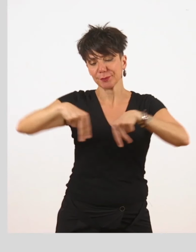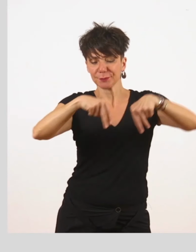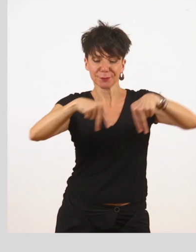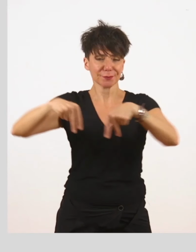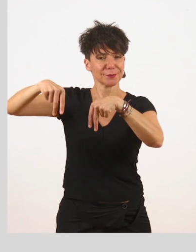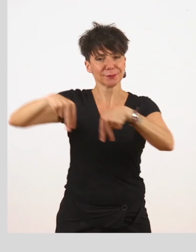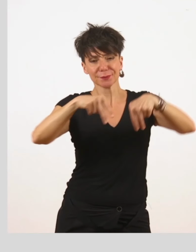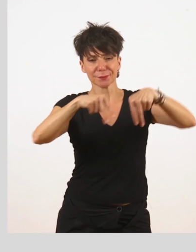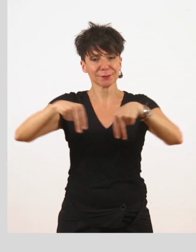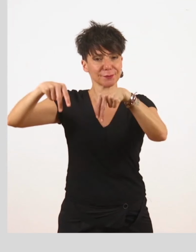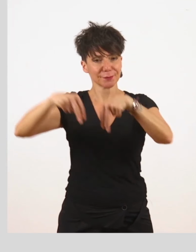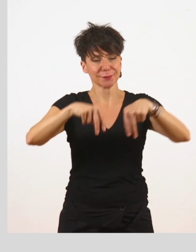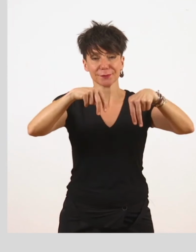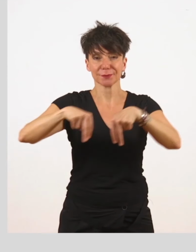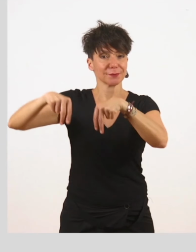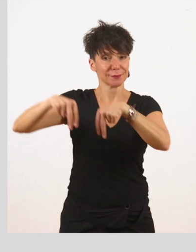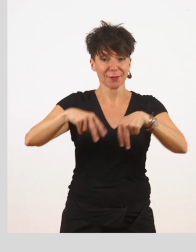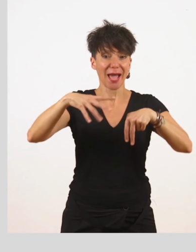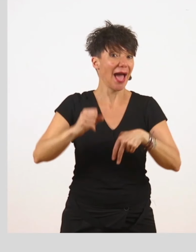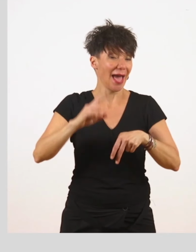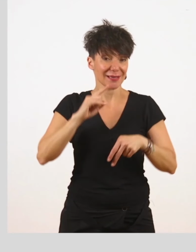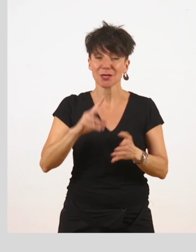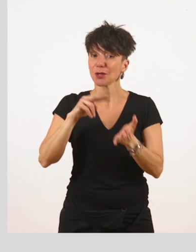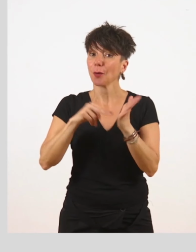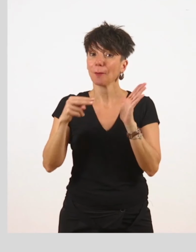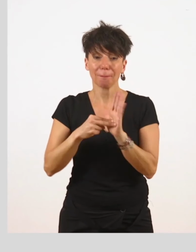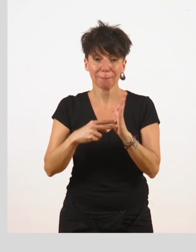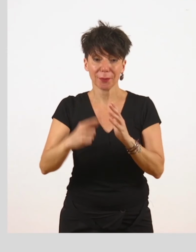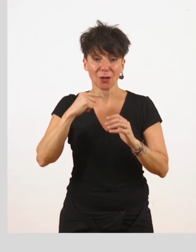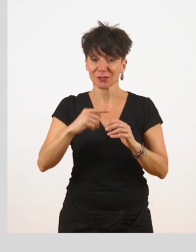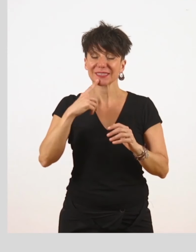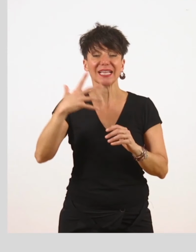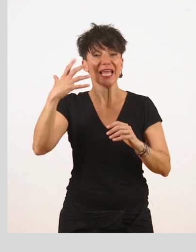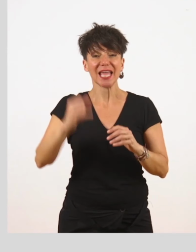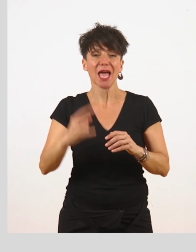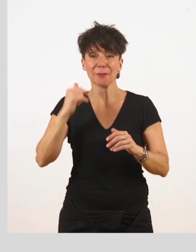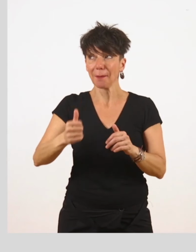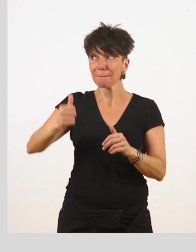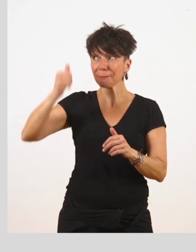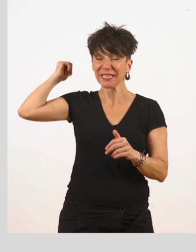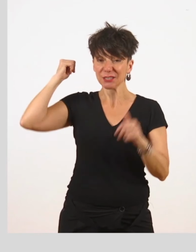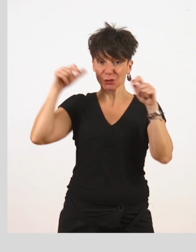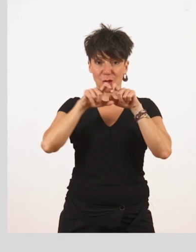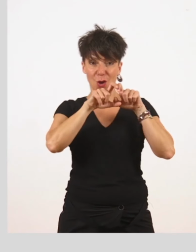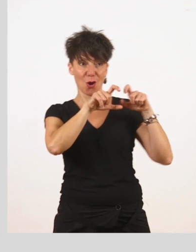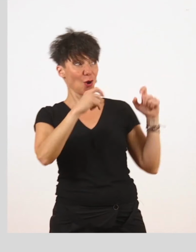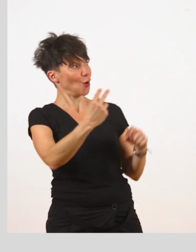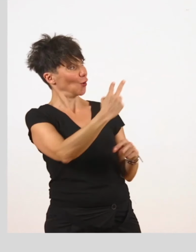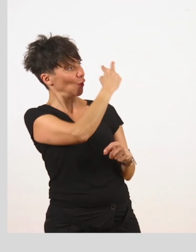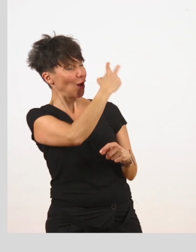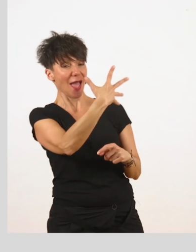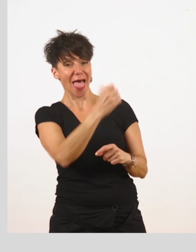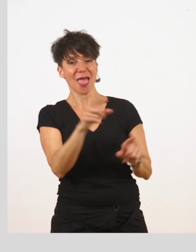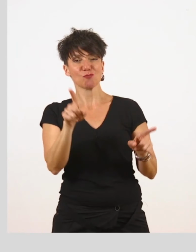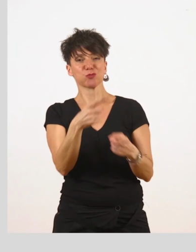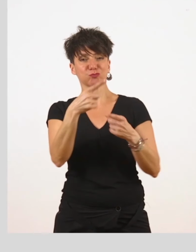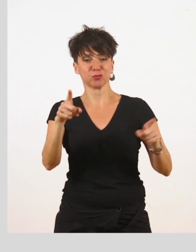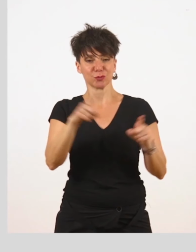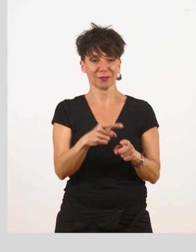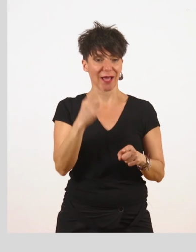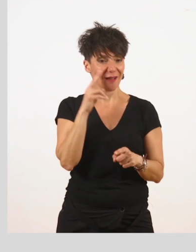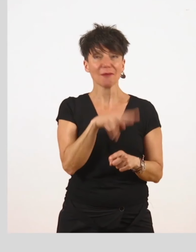ηθοποιοί και στο βάθος υπήρχαν οι μουσικοί. Εδώ που βλέπετε τον κόσμο να κοιτάει το θέατρο σαν